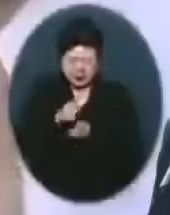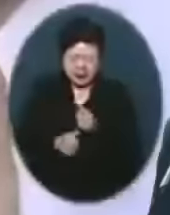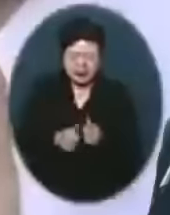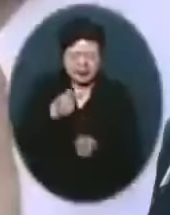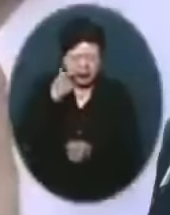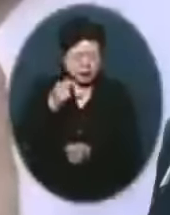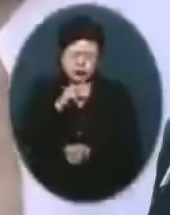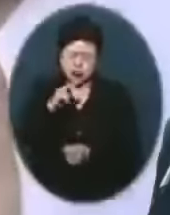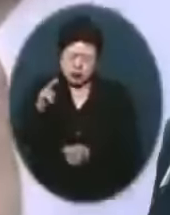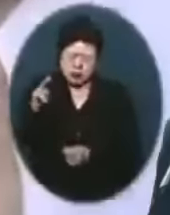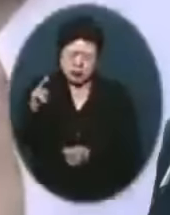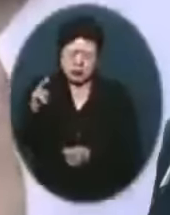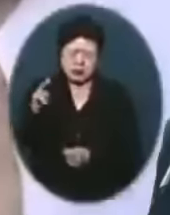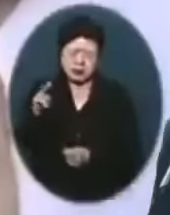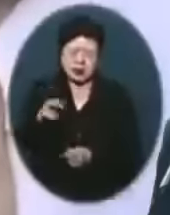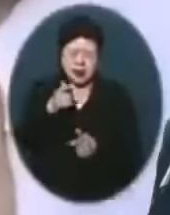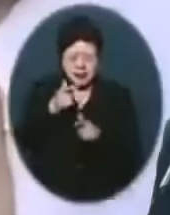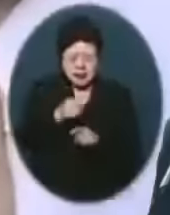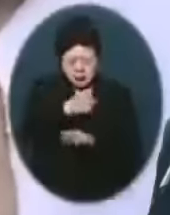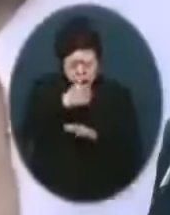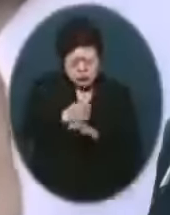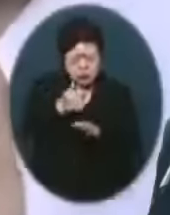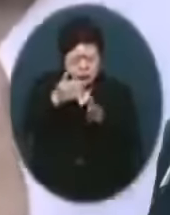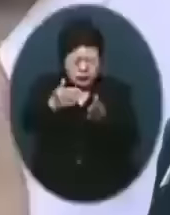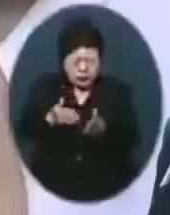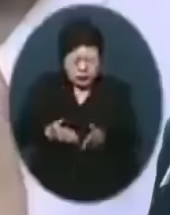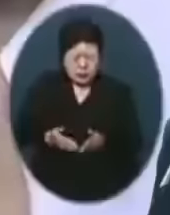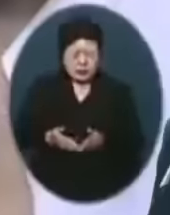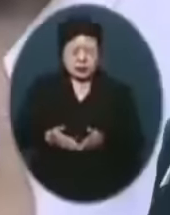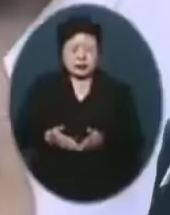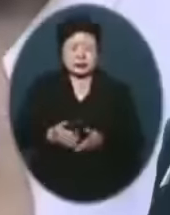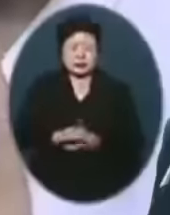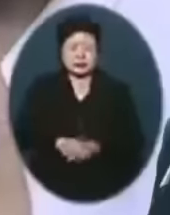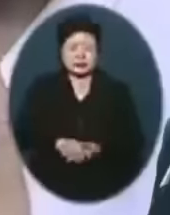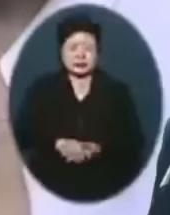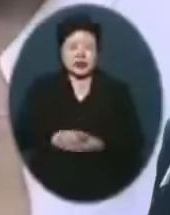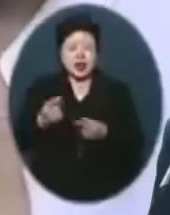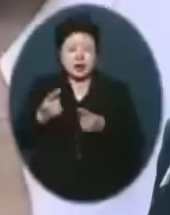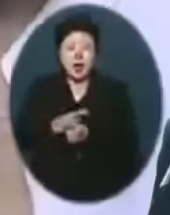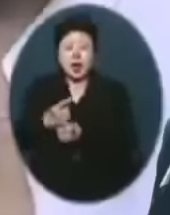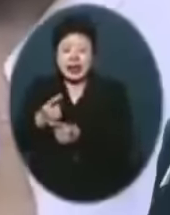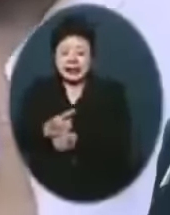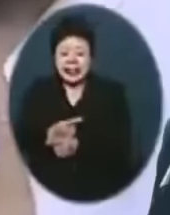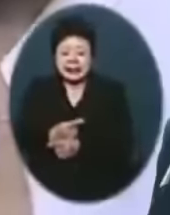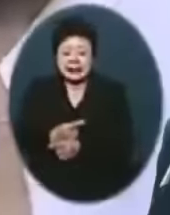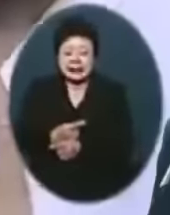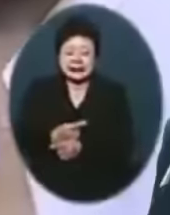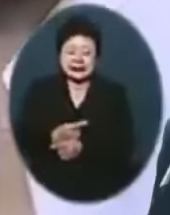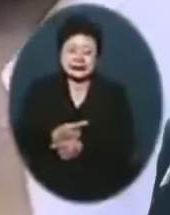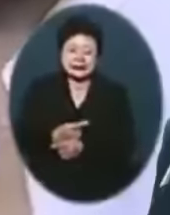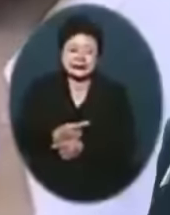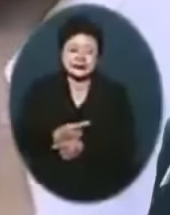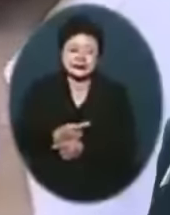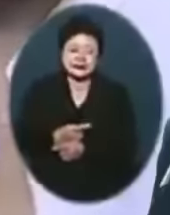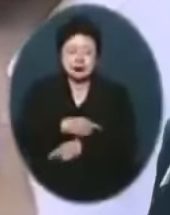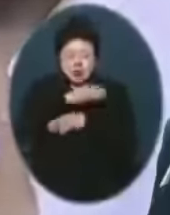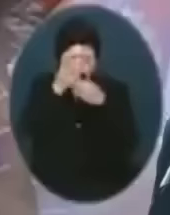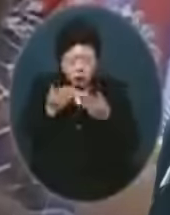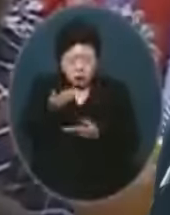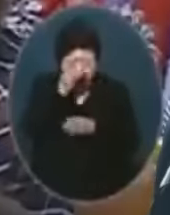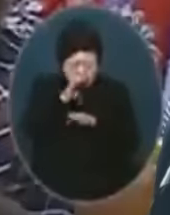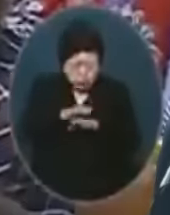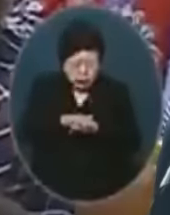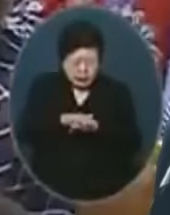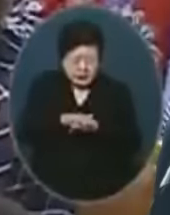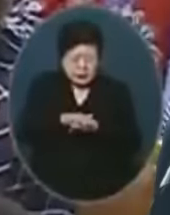하나님 우리 아버지여, 예수 그리스도로 말미암아 변화된 우리 모든